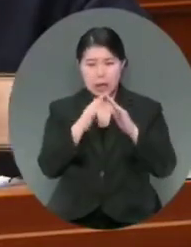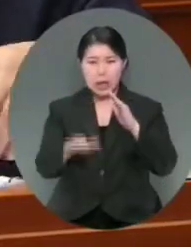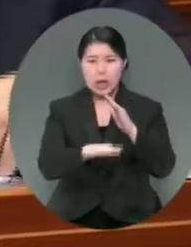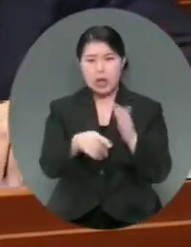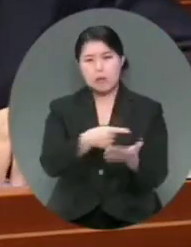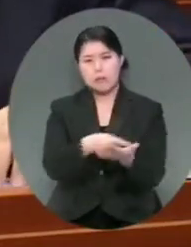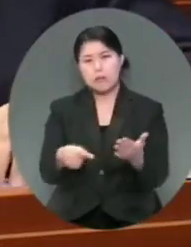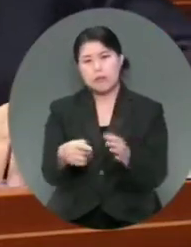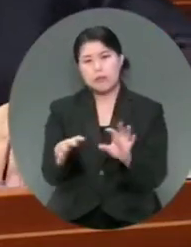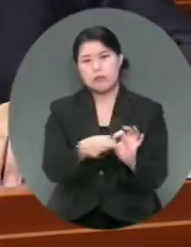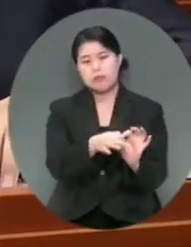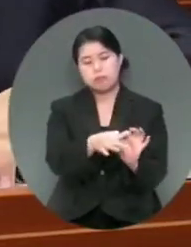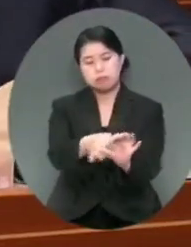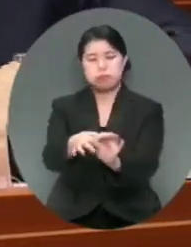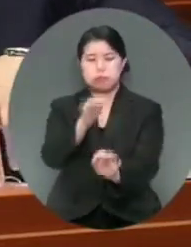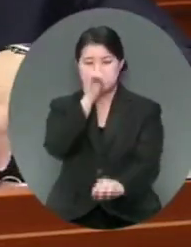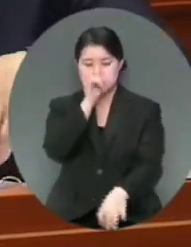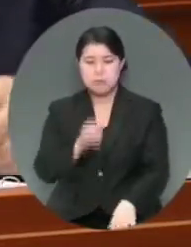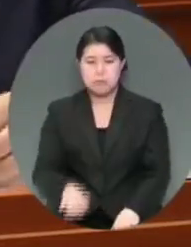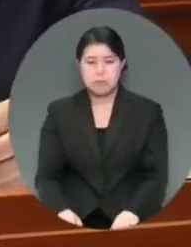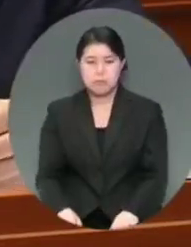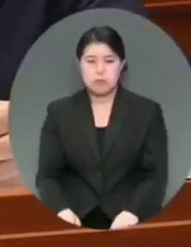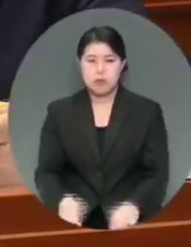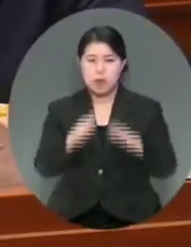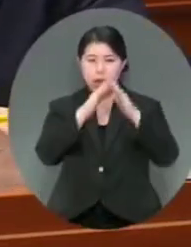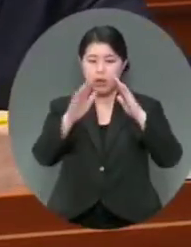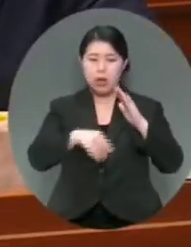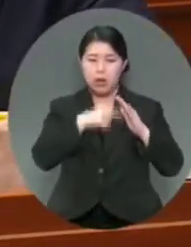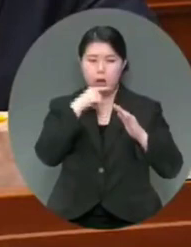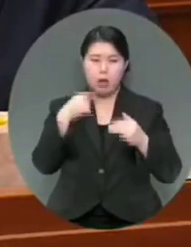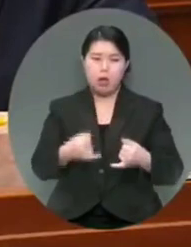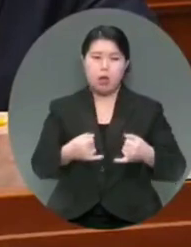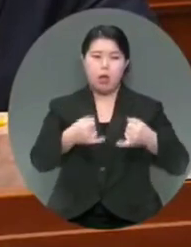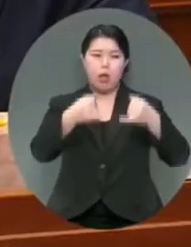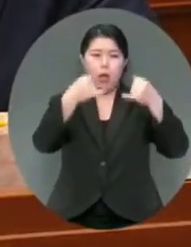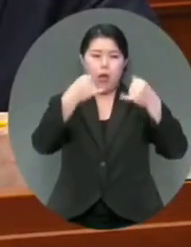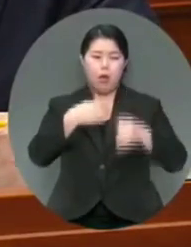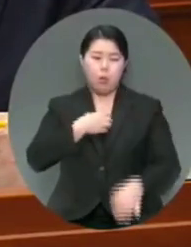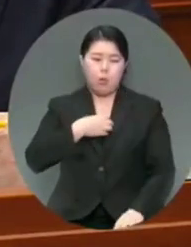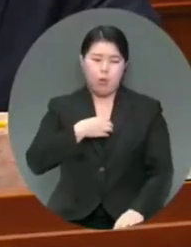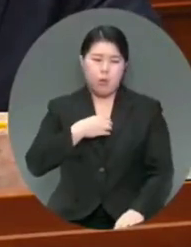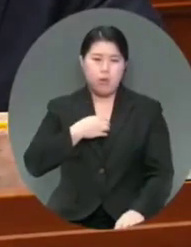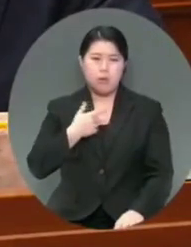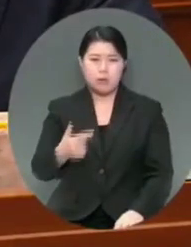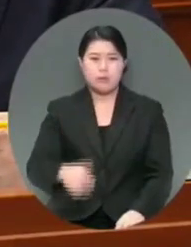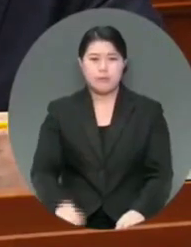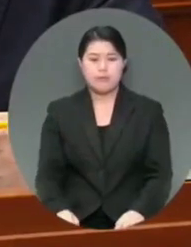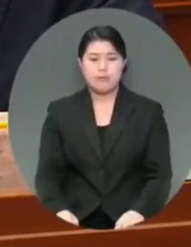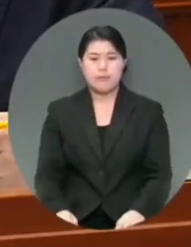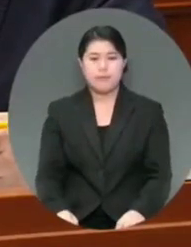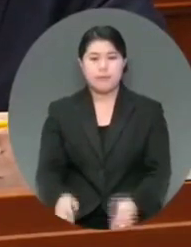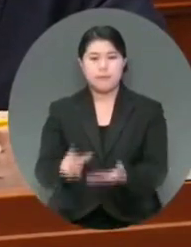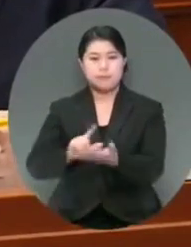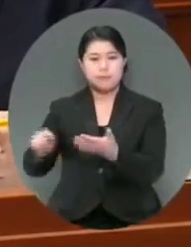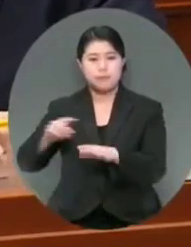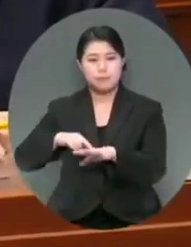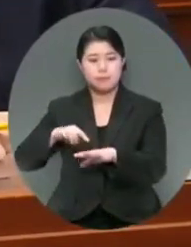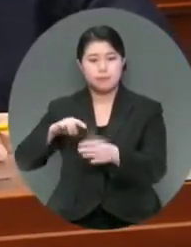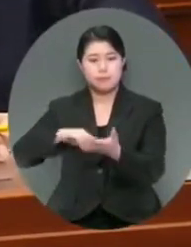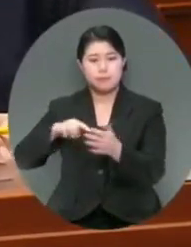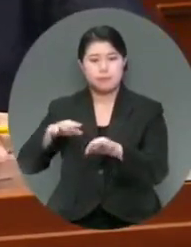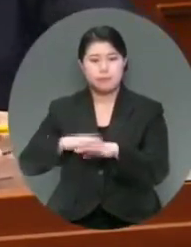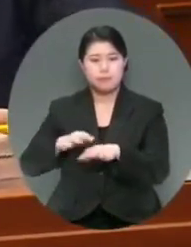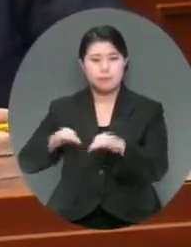않겠어요? 가계 부채가 점점 늘어나서 이제 지금은 위기 상태인데 지자체도 이 지방교부금